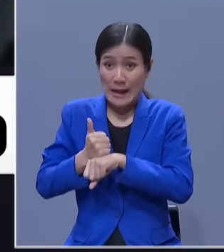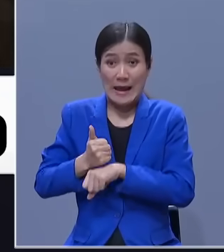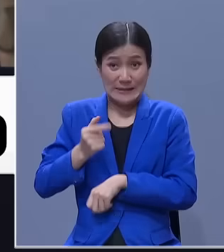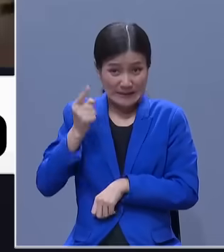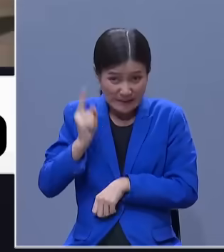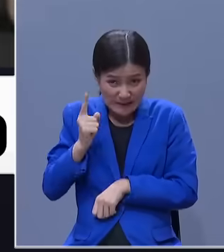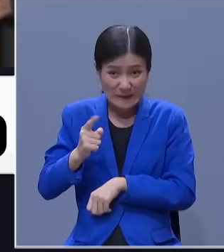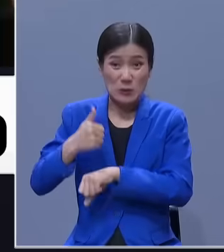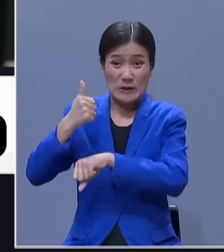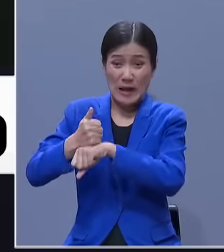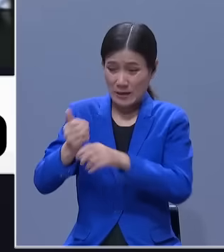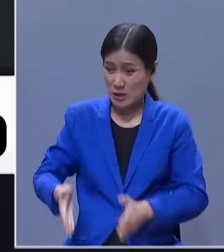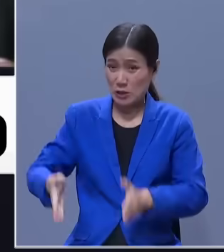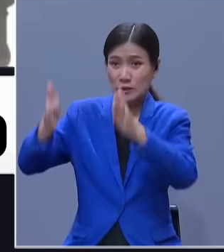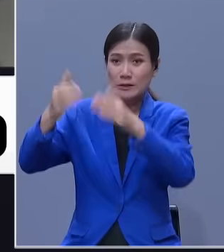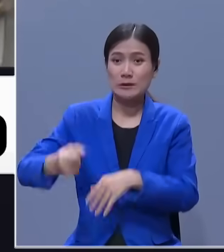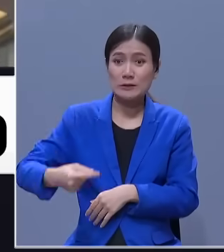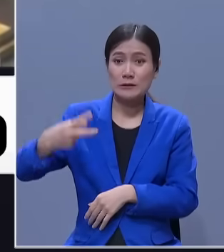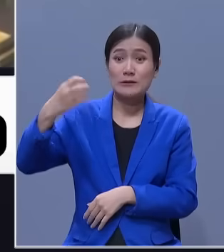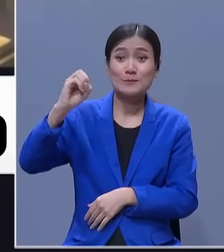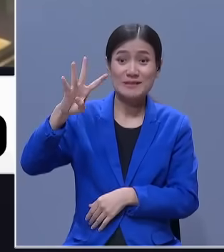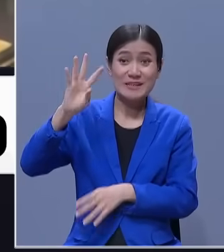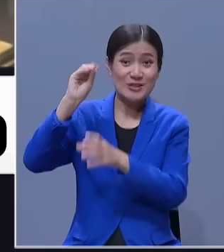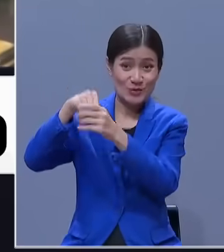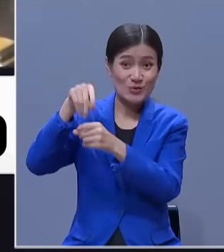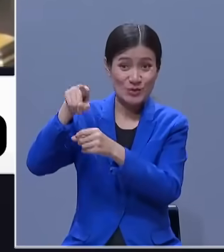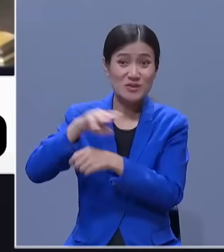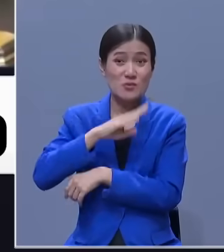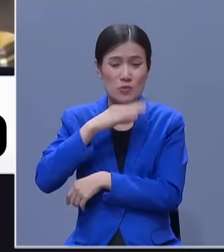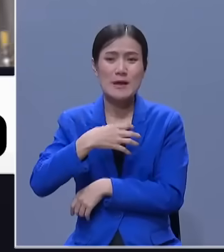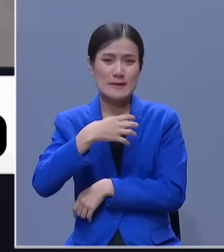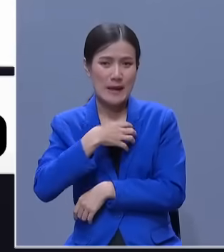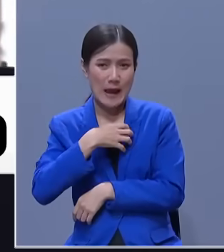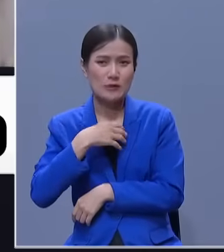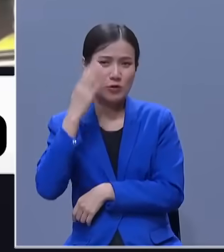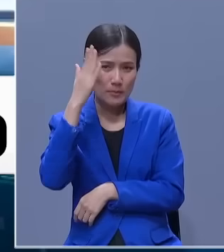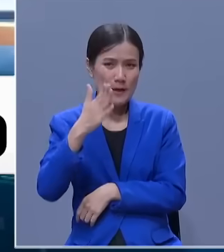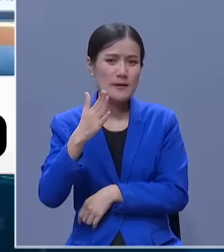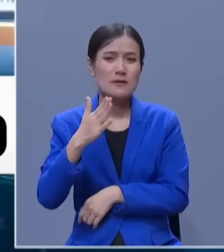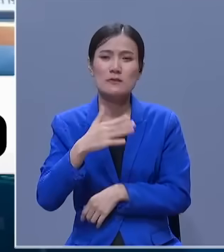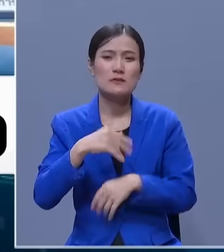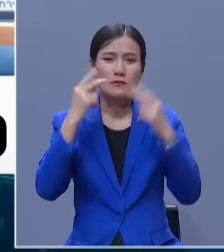หัวหน้าตัวจริงที่อยู่ชั้น14เนี่ยต้องการให้คุณอุ๊งอิ๊งเป็นแทนคุณเศรษฐาวันไหนก็ได้วันนั้น